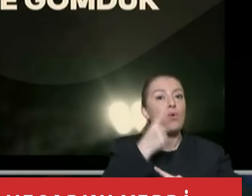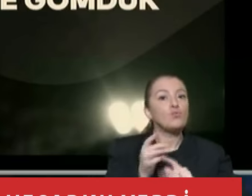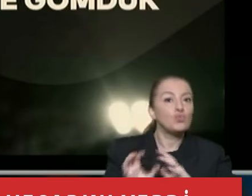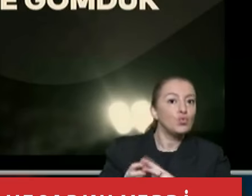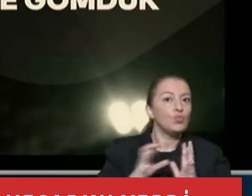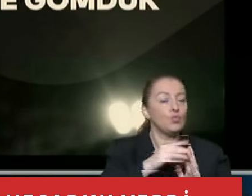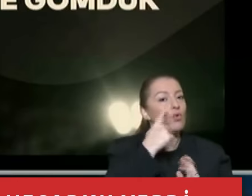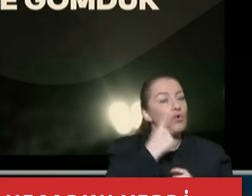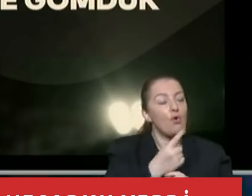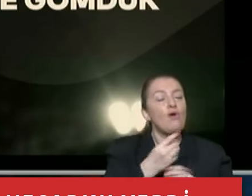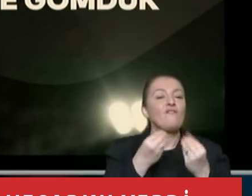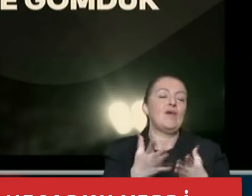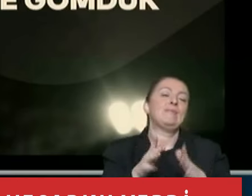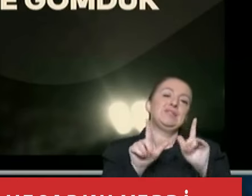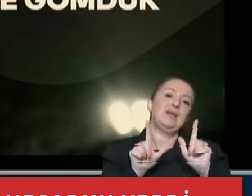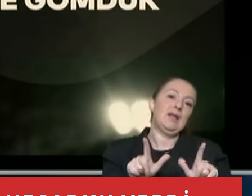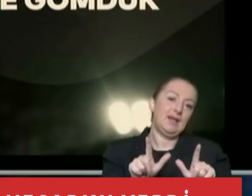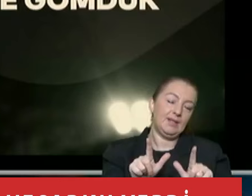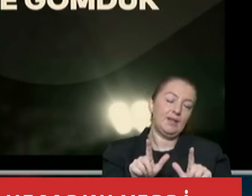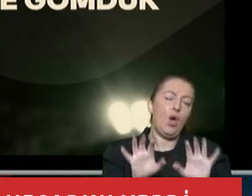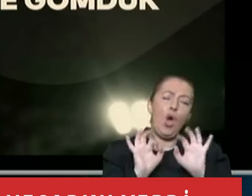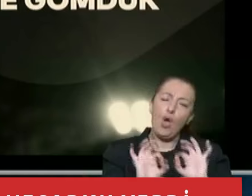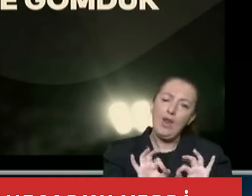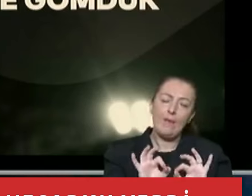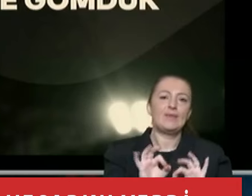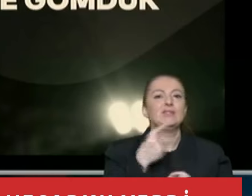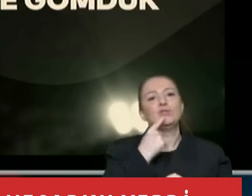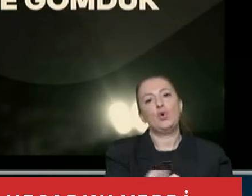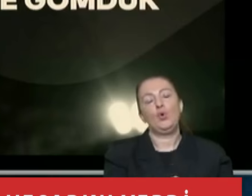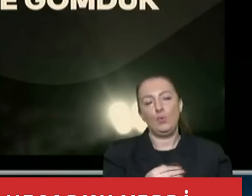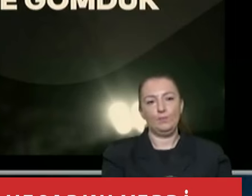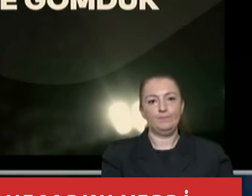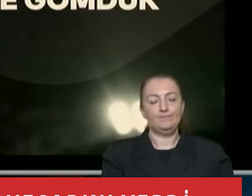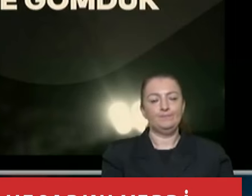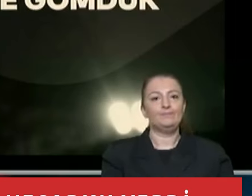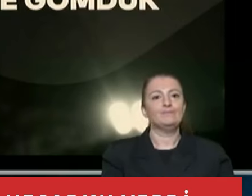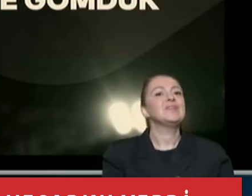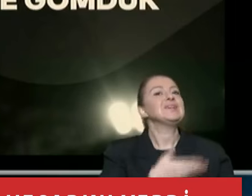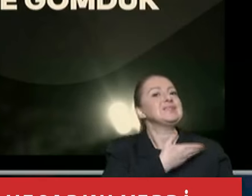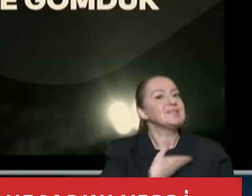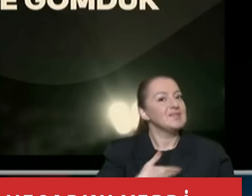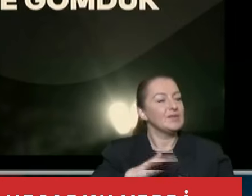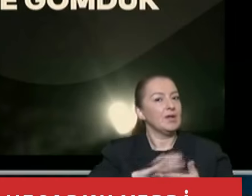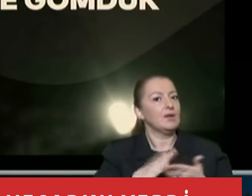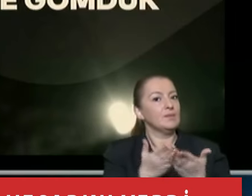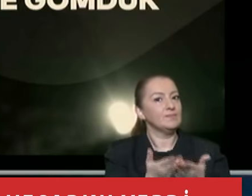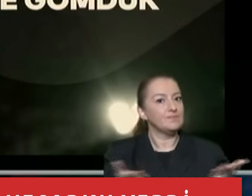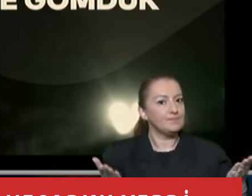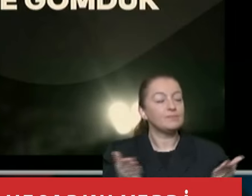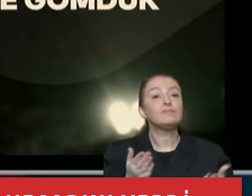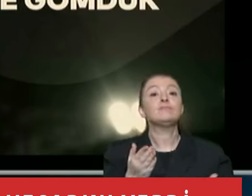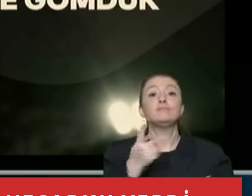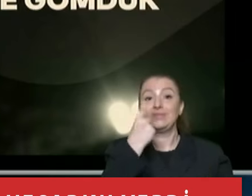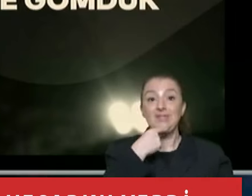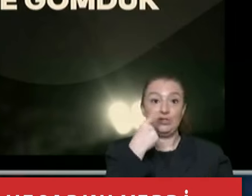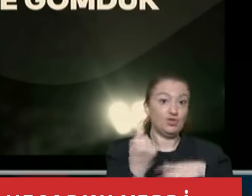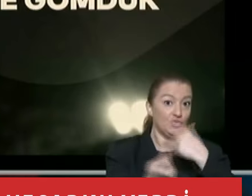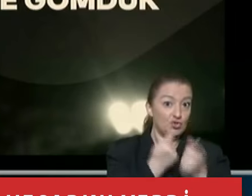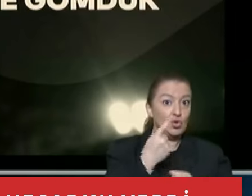da vermesi gerektiğinin Altını çiziyorum sevgili arkadaşlar faaliyetlerimizi